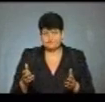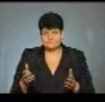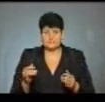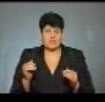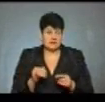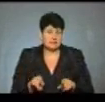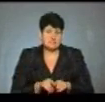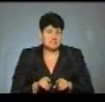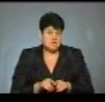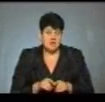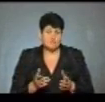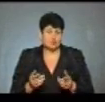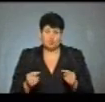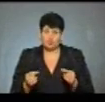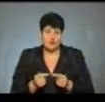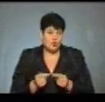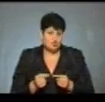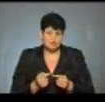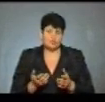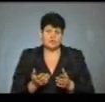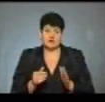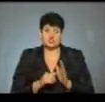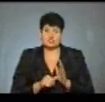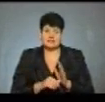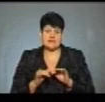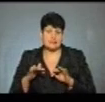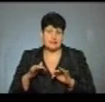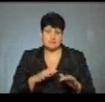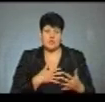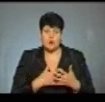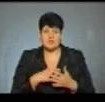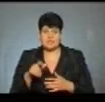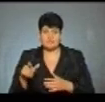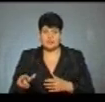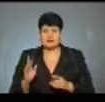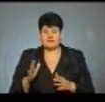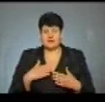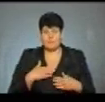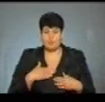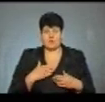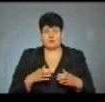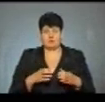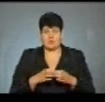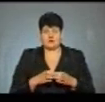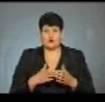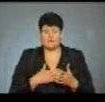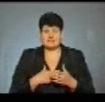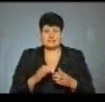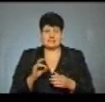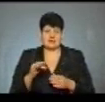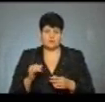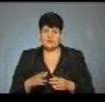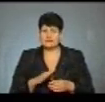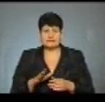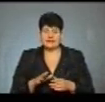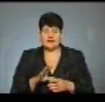І так само точно, як ще 60 нападів на громадських активістів, зокрема на моїх колег по громадському сектору.